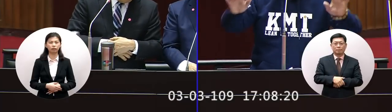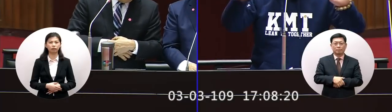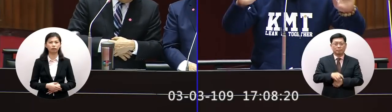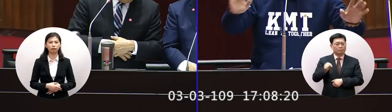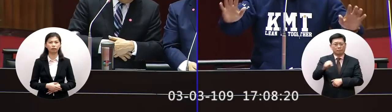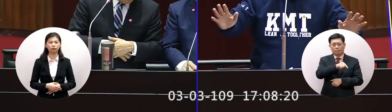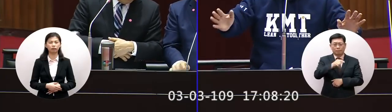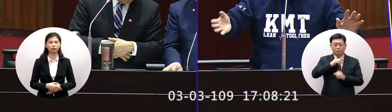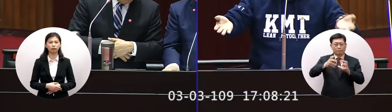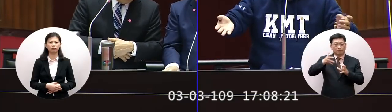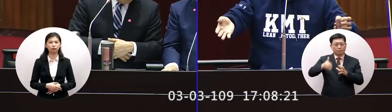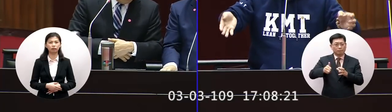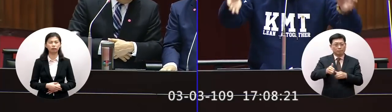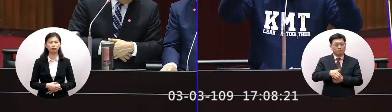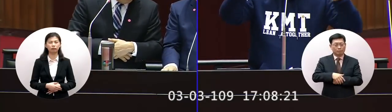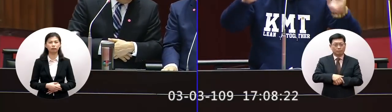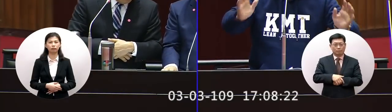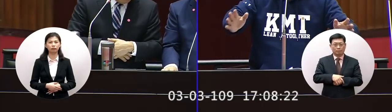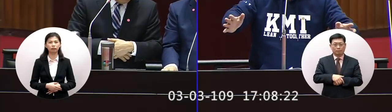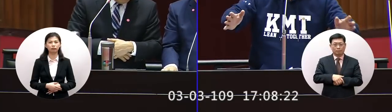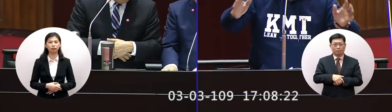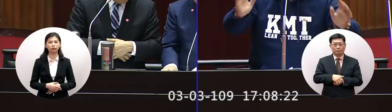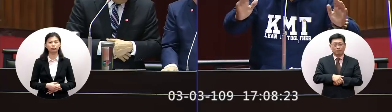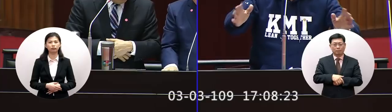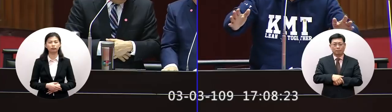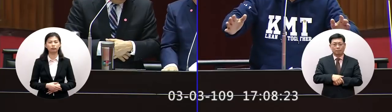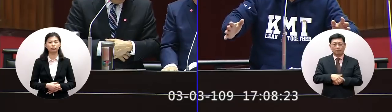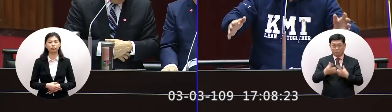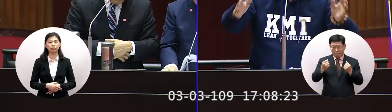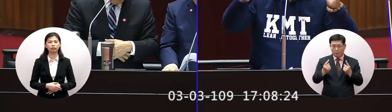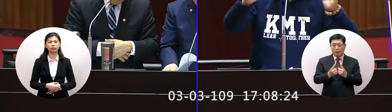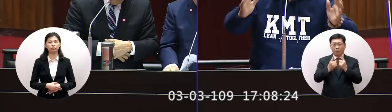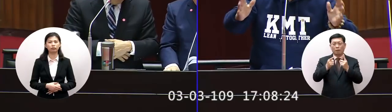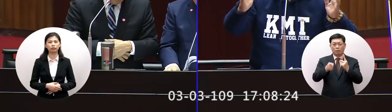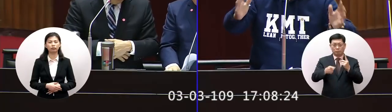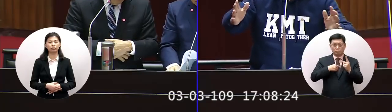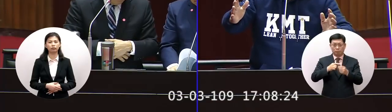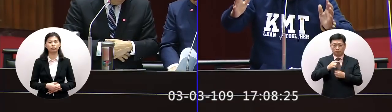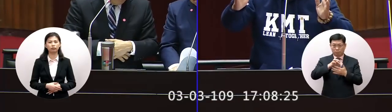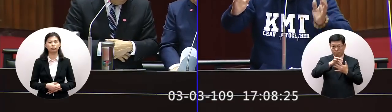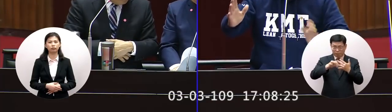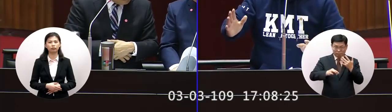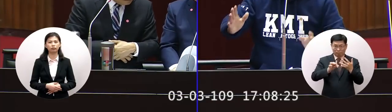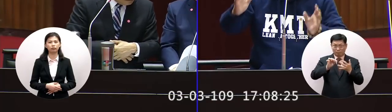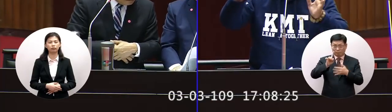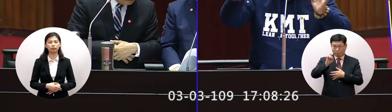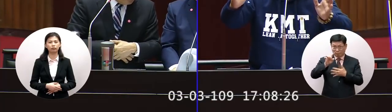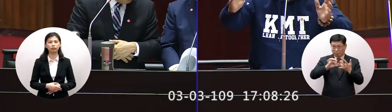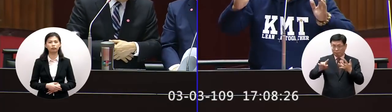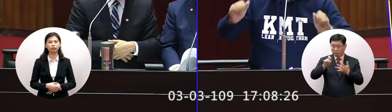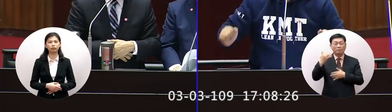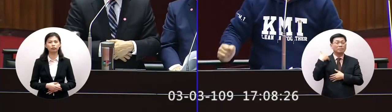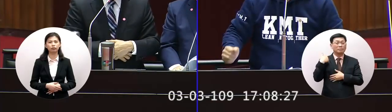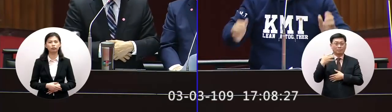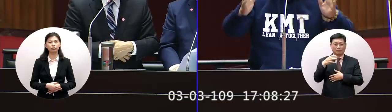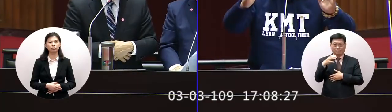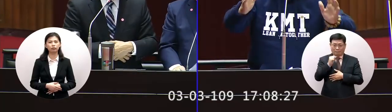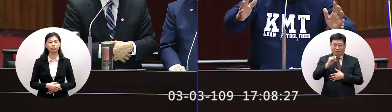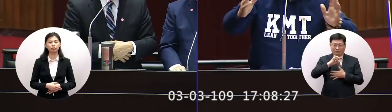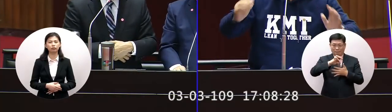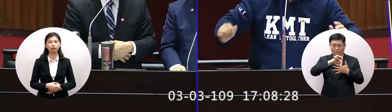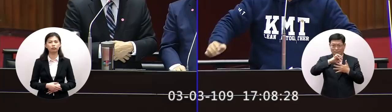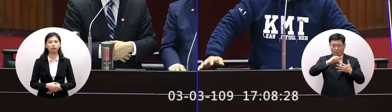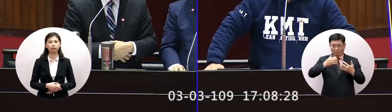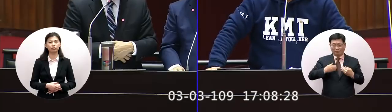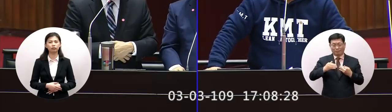两个总统的时代，拢同样出现十一条，或者是过去SARS十六条，